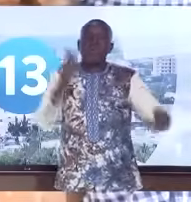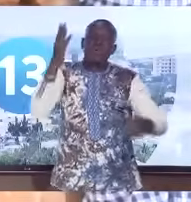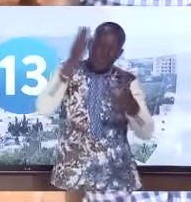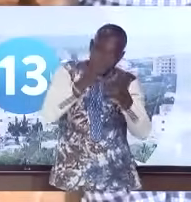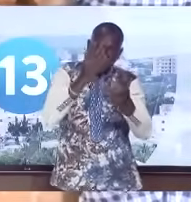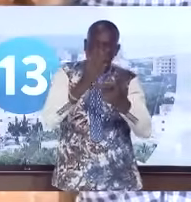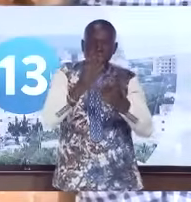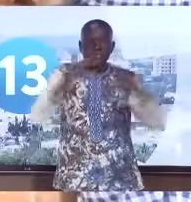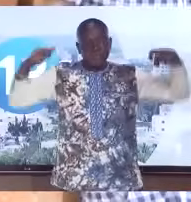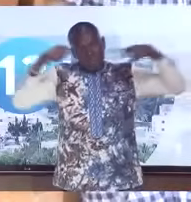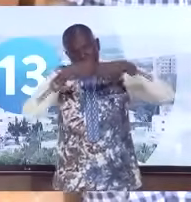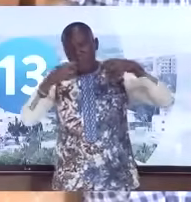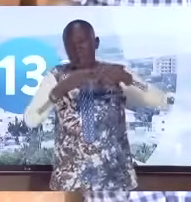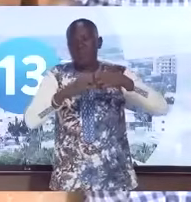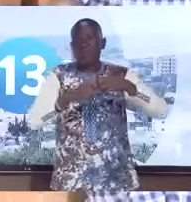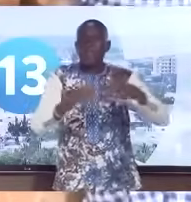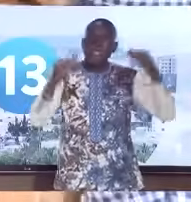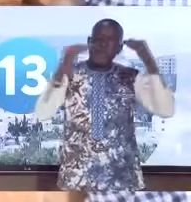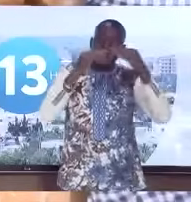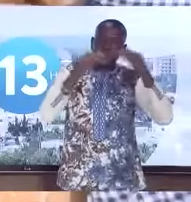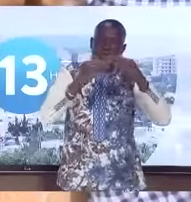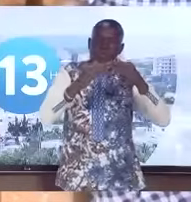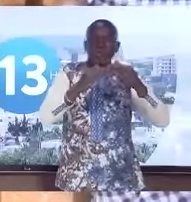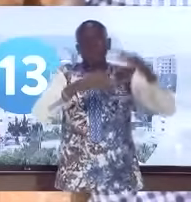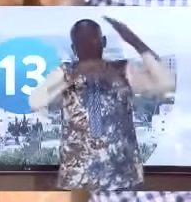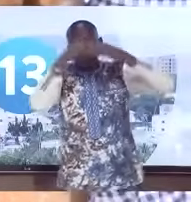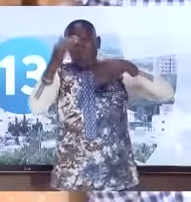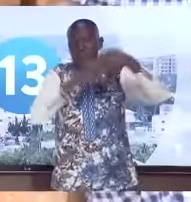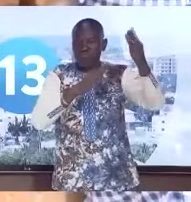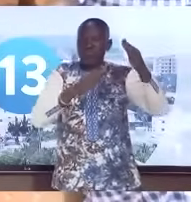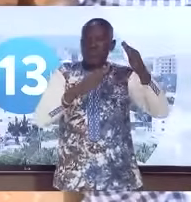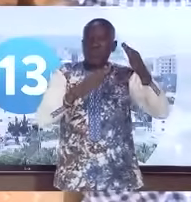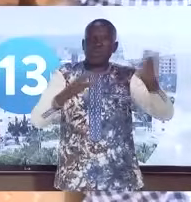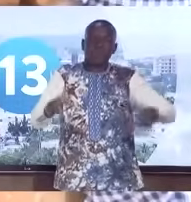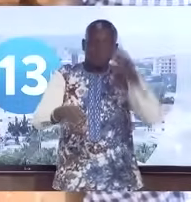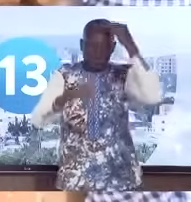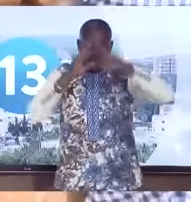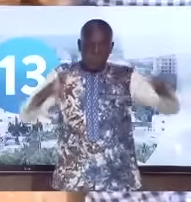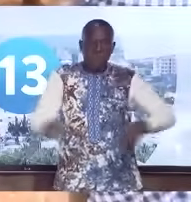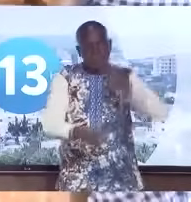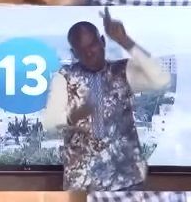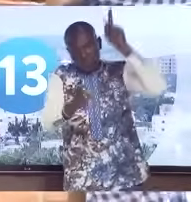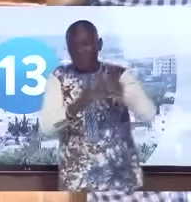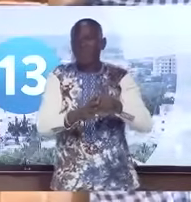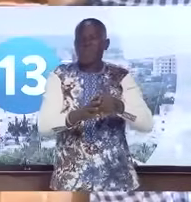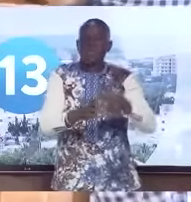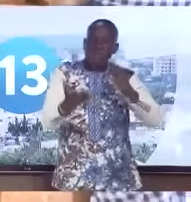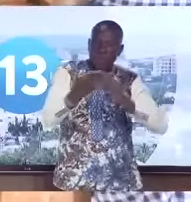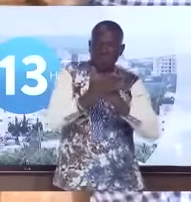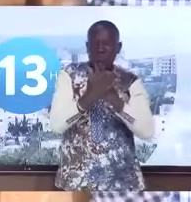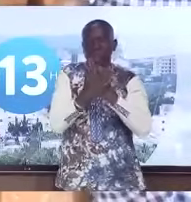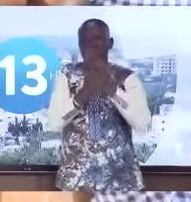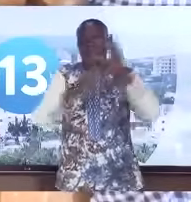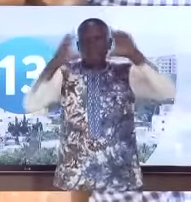en électricité et également en maçonnerie, où notre ministère vraiment était impliqué, surtout à travers la certification